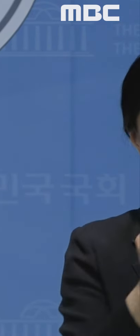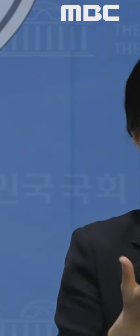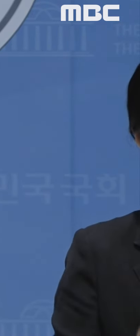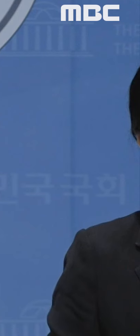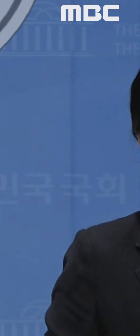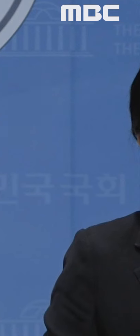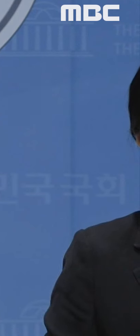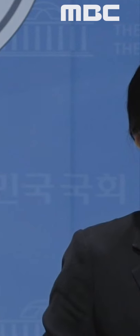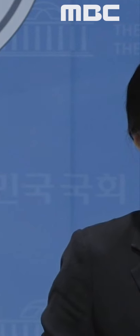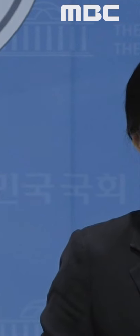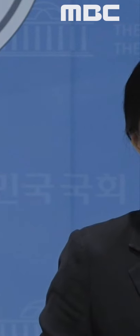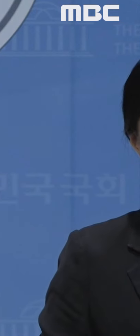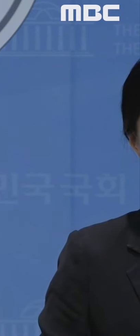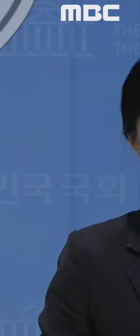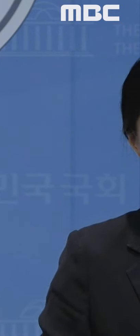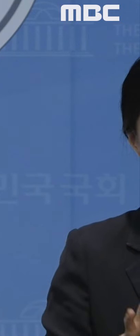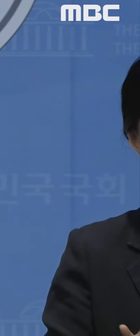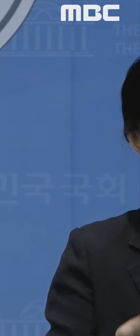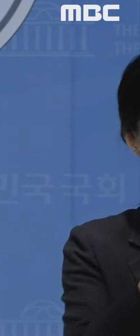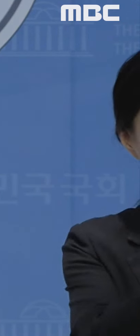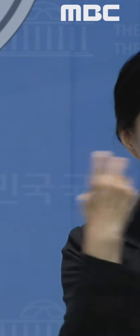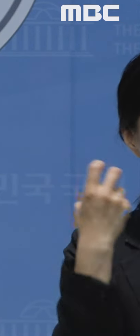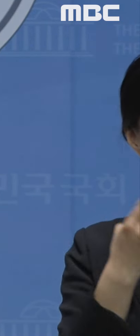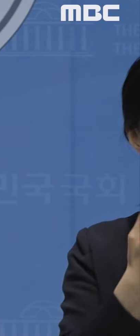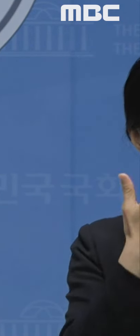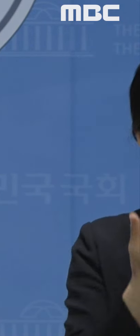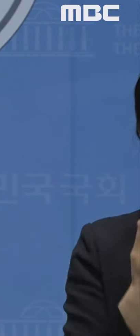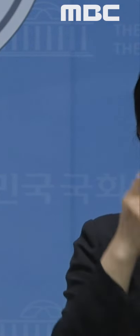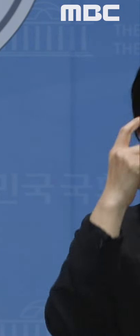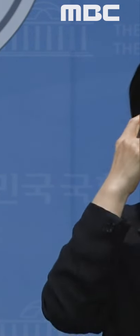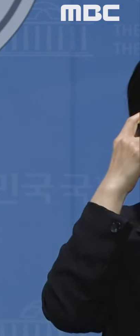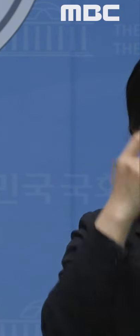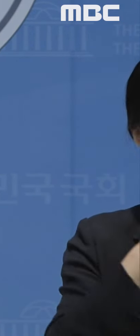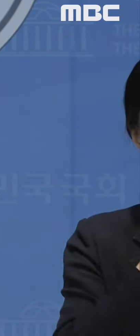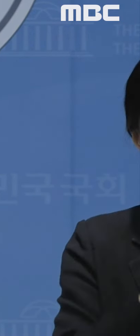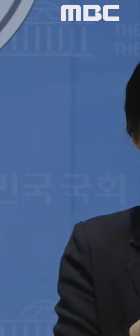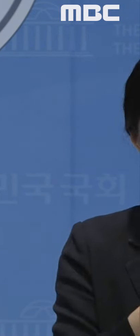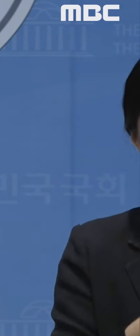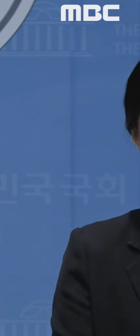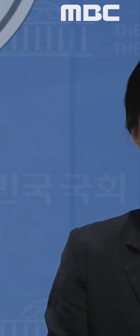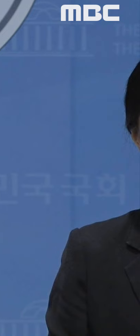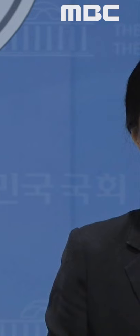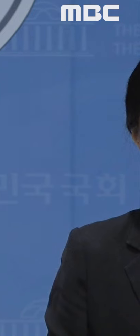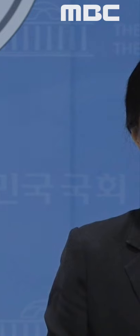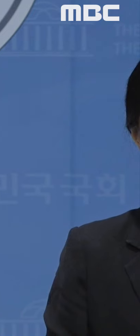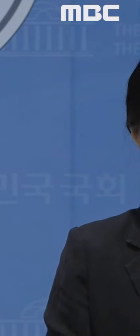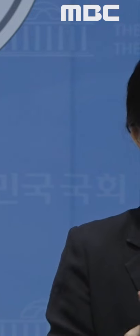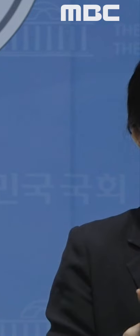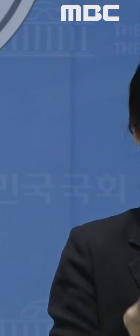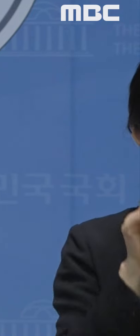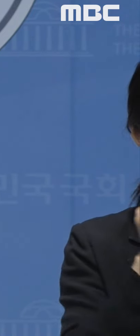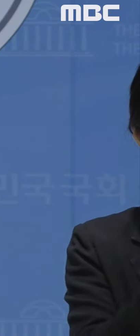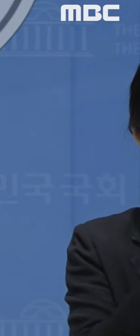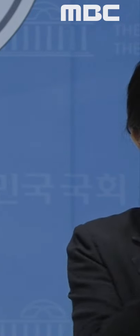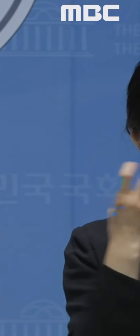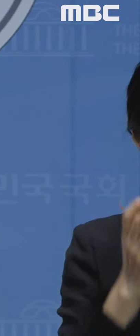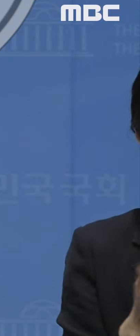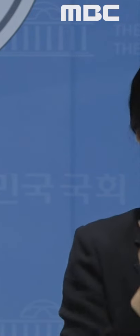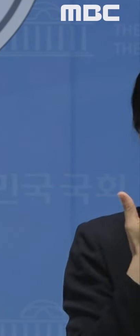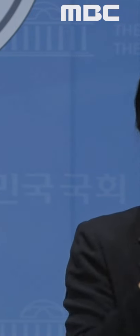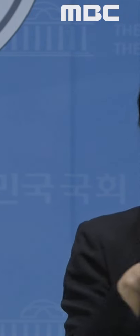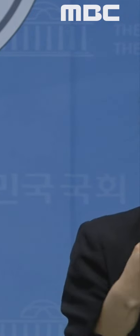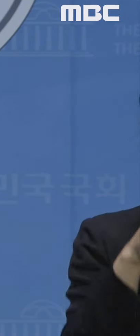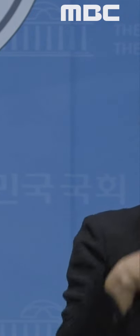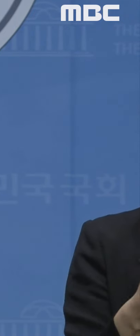하십니다 심리적 탄핵 상태에서 앞에 세 글자 떼는 거 얼마 안 남았습니다